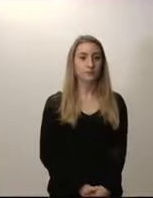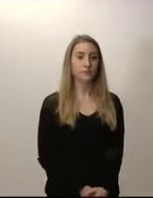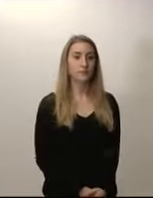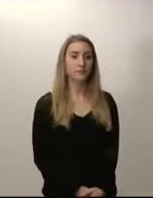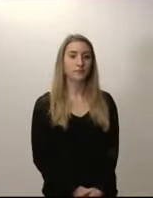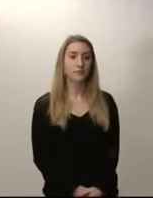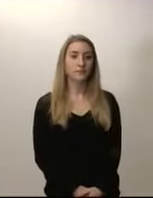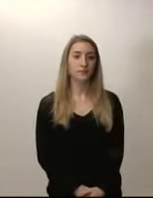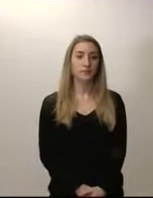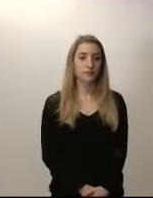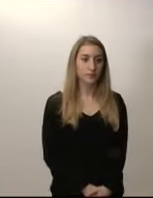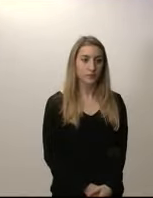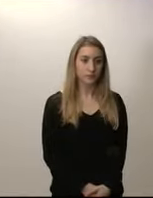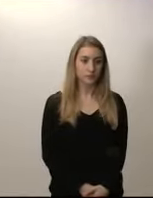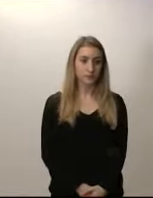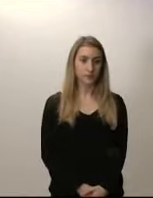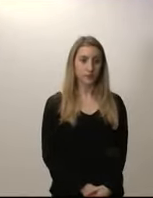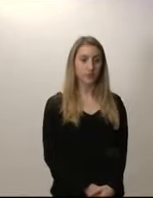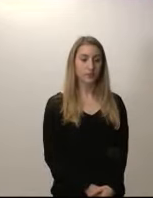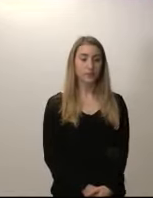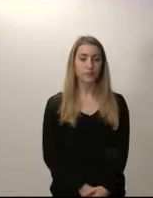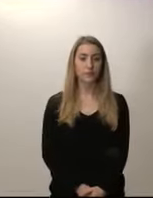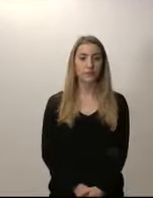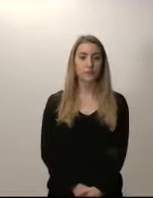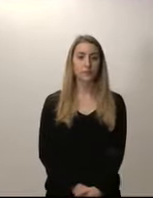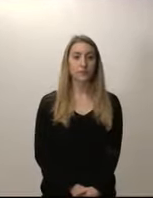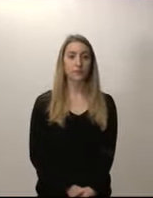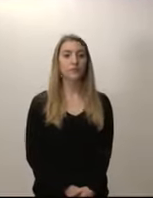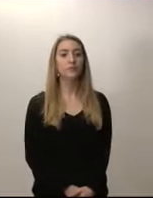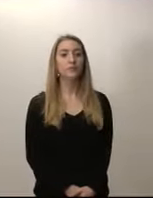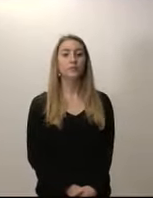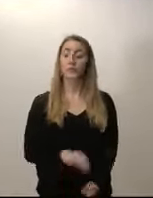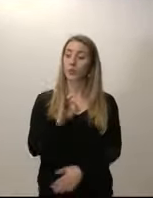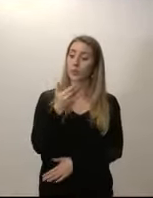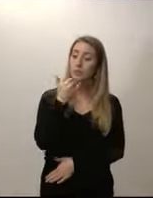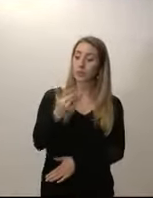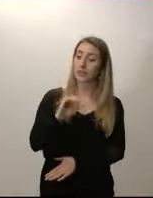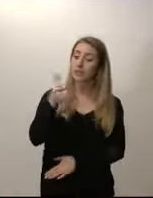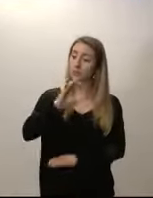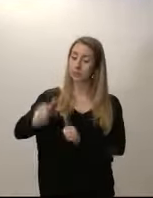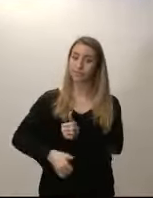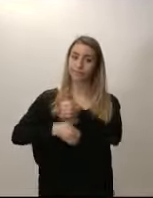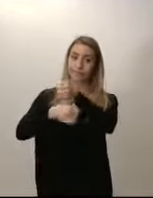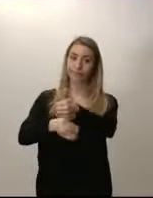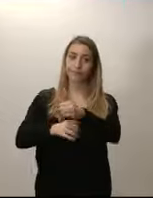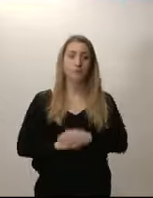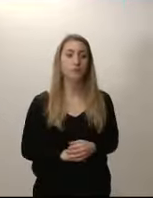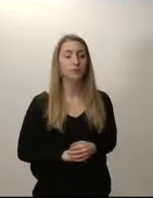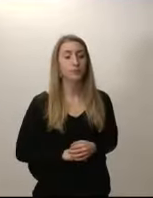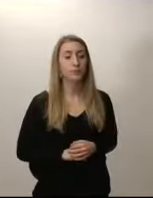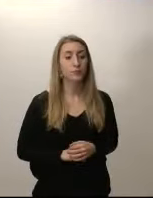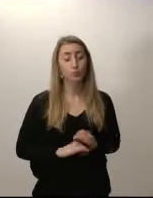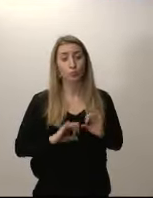Oui, des remarques. Oui, merci, Monsieur le Premier adjoint. Juste pour